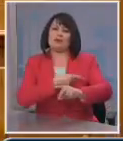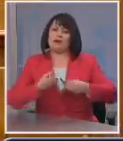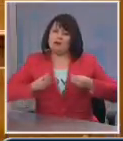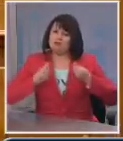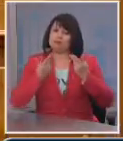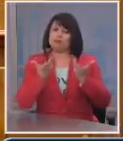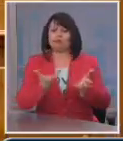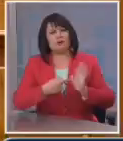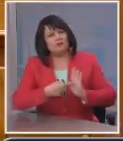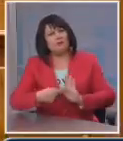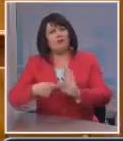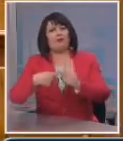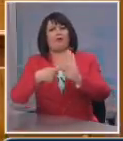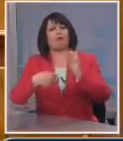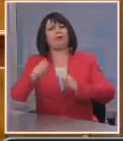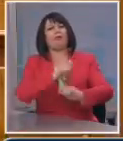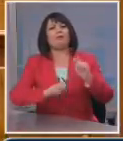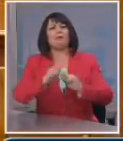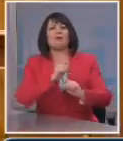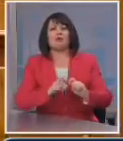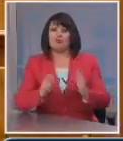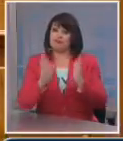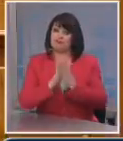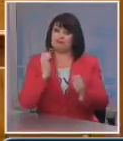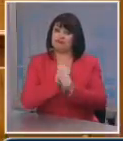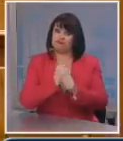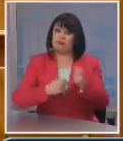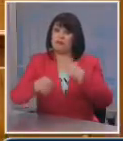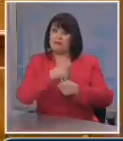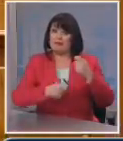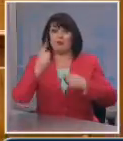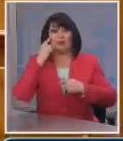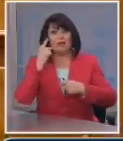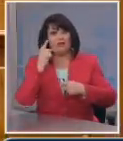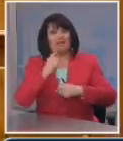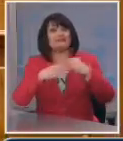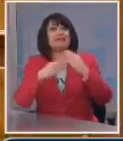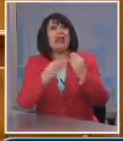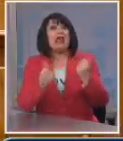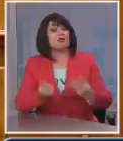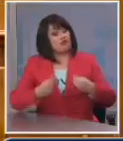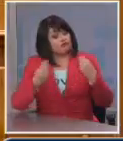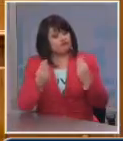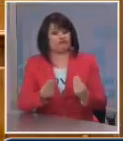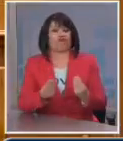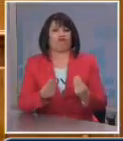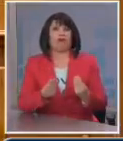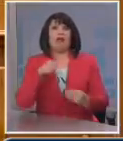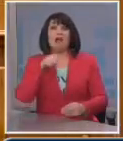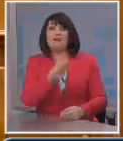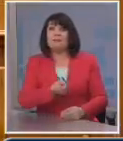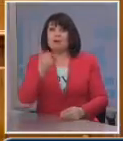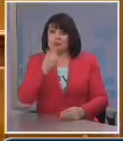δημιουργούν. Μια χώρα που να επιβραβεύει το ταλέντο, την εργασία, την επιχειρηματικότητα. Αυτή την πλατιά κοινωνική πλειοψηφία